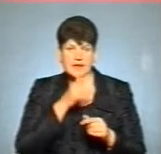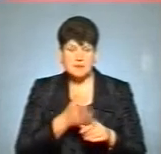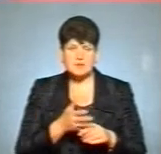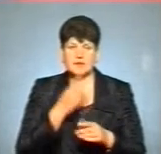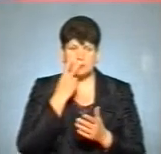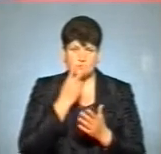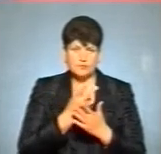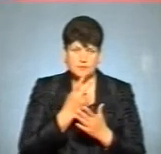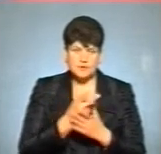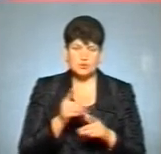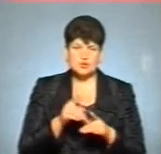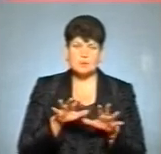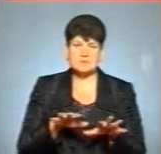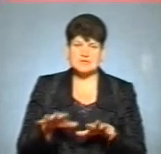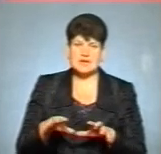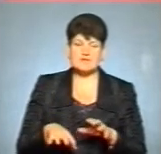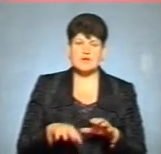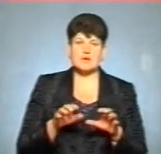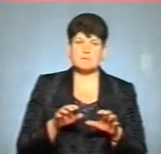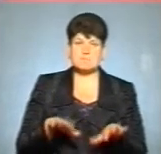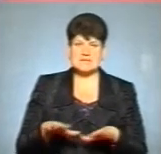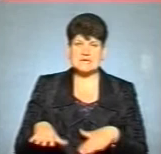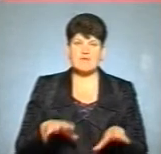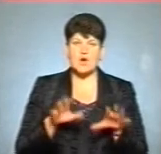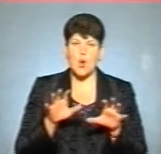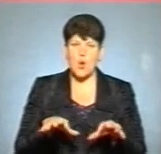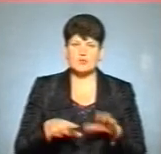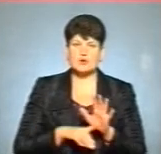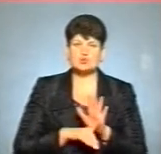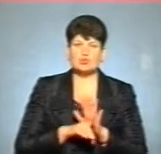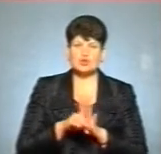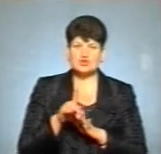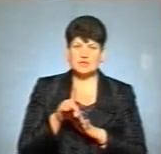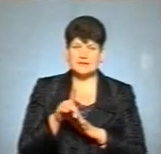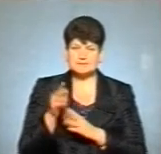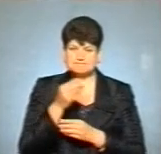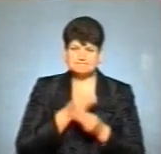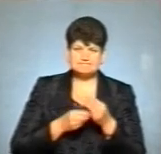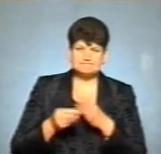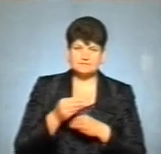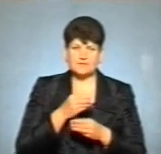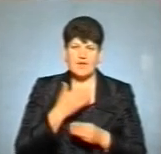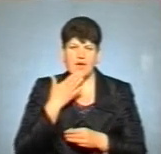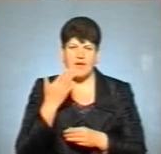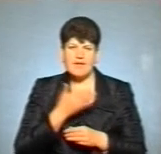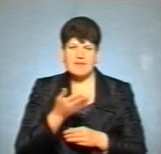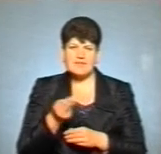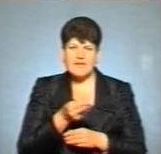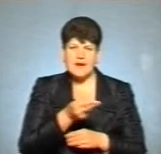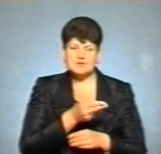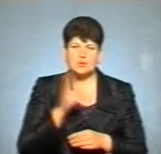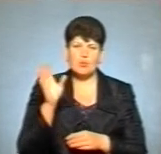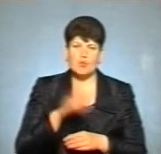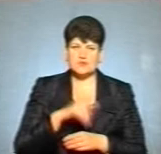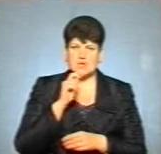що місцеві голови розпочали вже таку завуальовану трохи певну агітацію, зокрема по всій Україні,